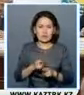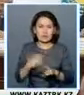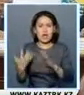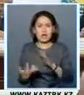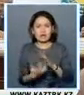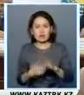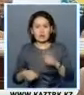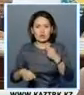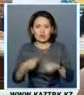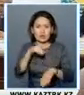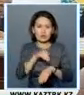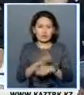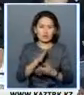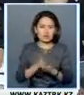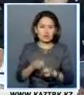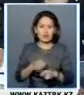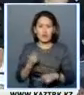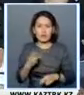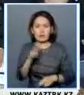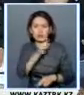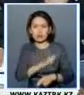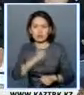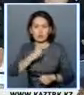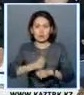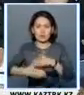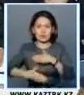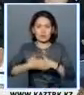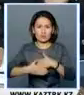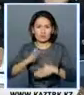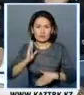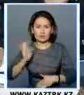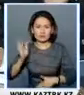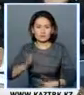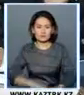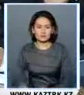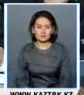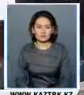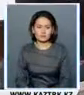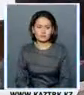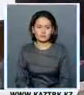кемшін тұстары анықталған. Сәйкесінше, бірқатар қызметкерлер қатаң тәртіптік жауапқа тартылды.